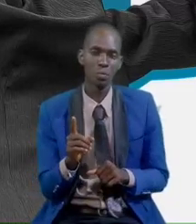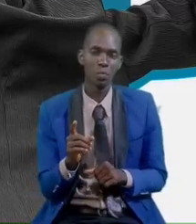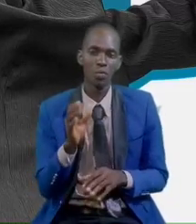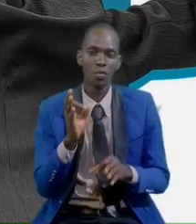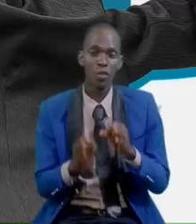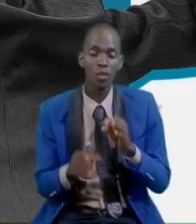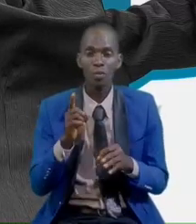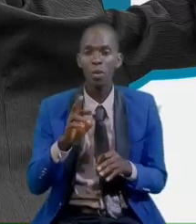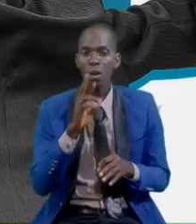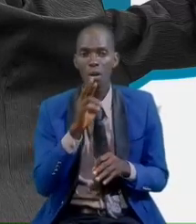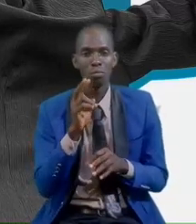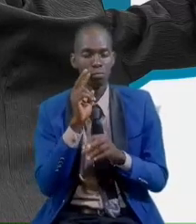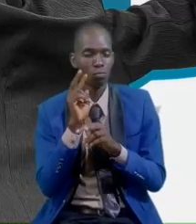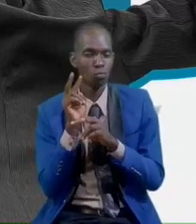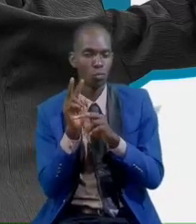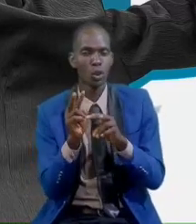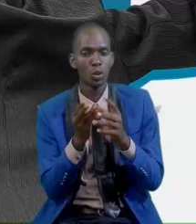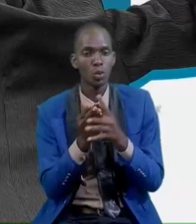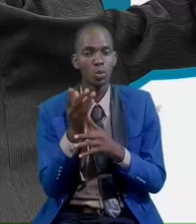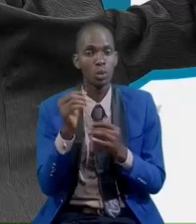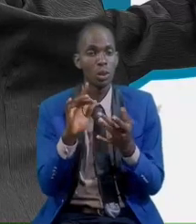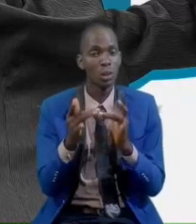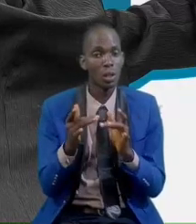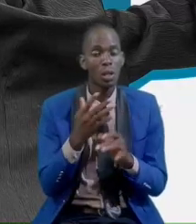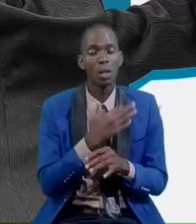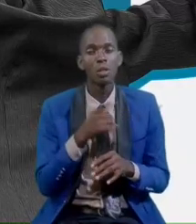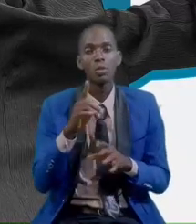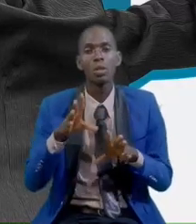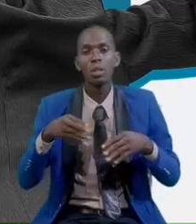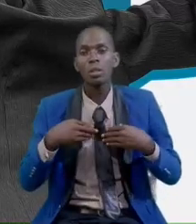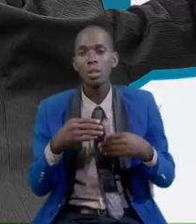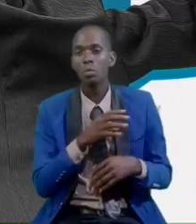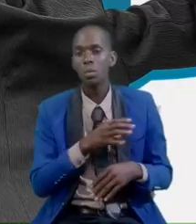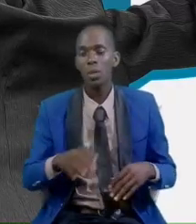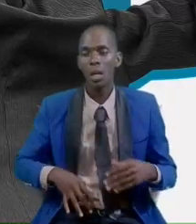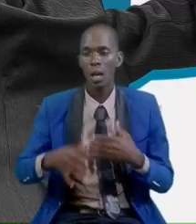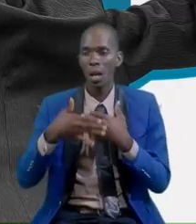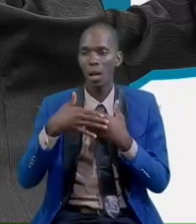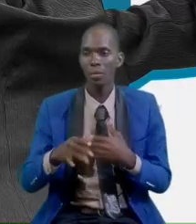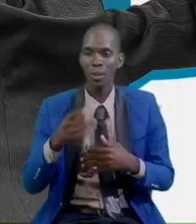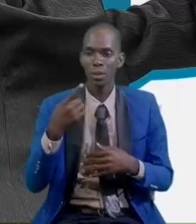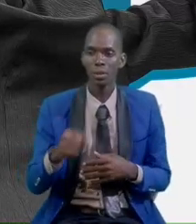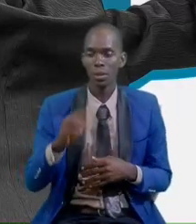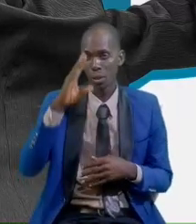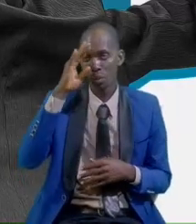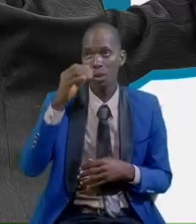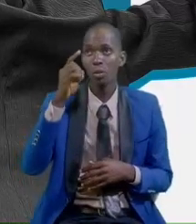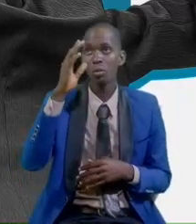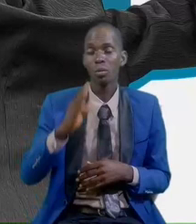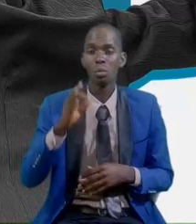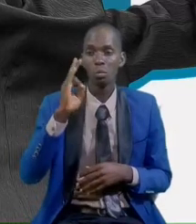Si tu nous suis en ligne et tu as donné ta vie à Christ, après le message du pasteur, ce